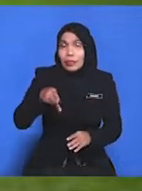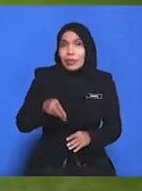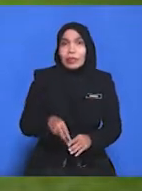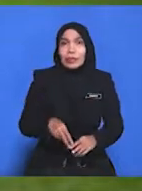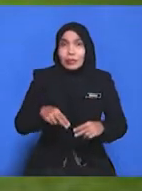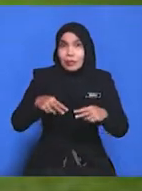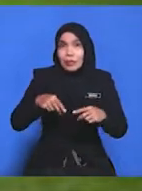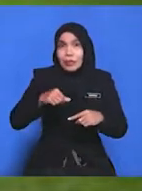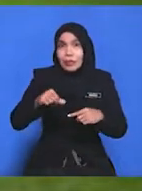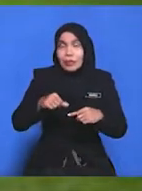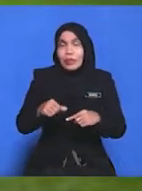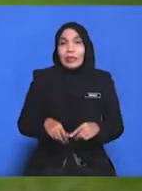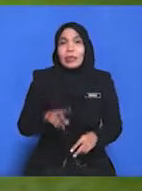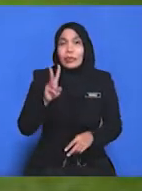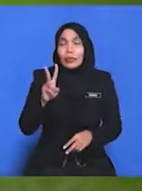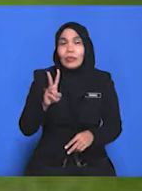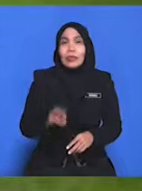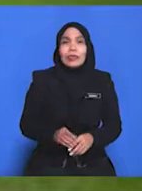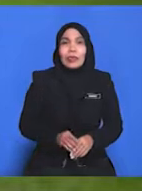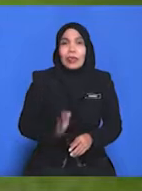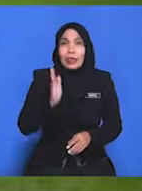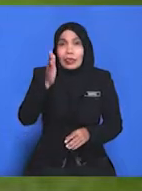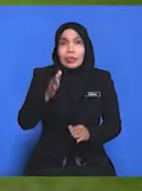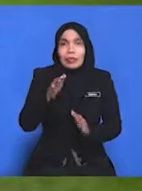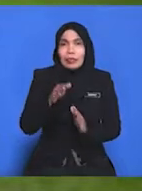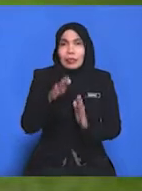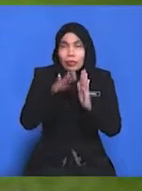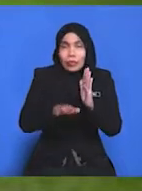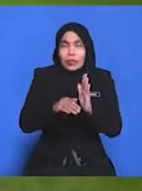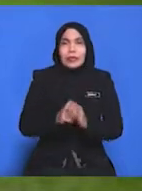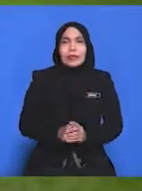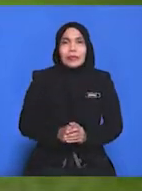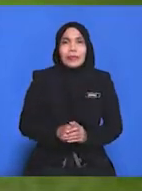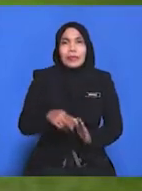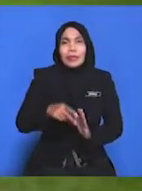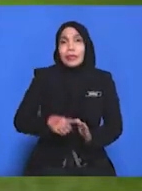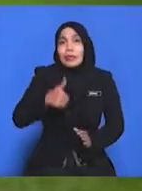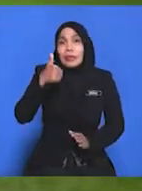berkurang. Dengan erti kata lain, pemenang dapat ditentukan dengan lebih awal lagi.